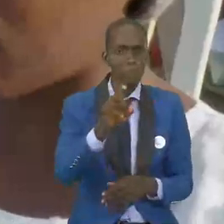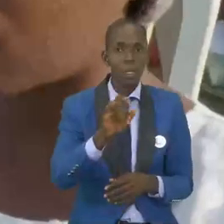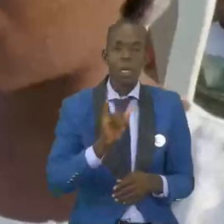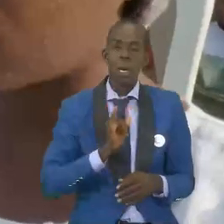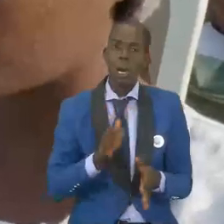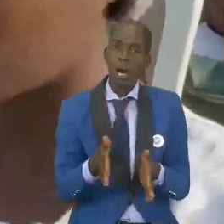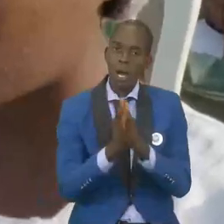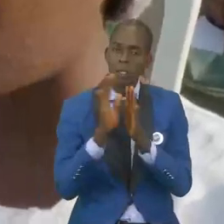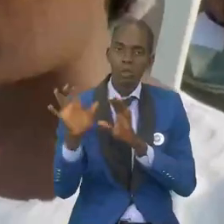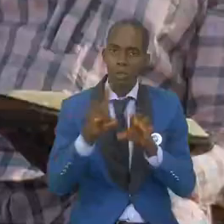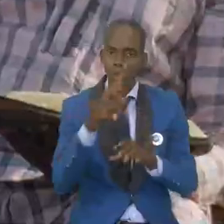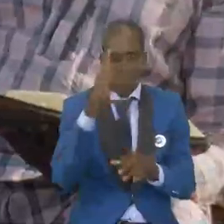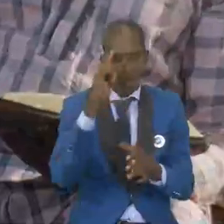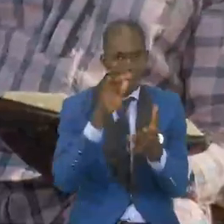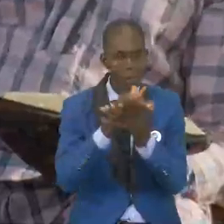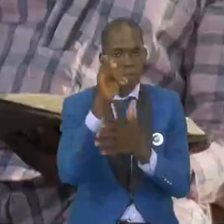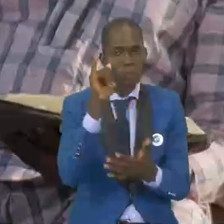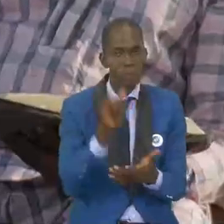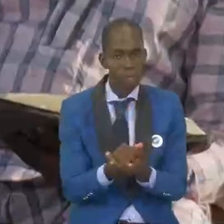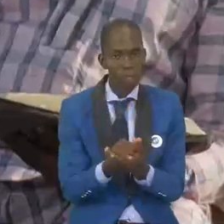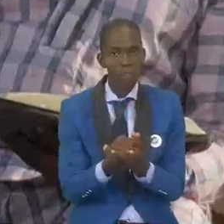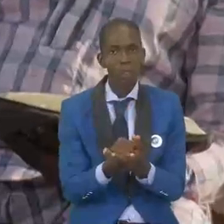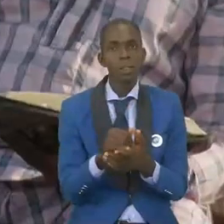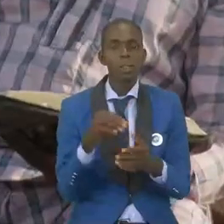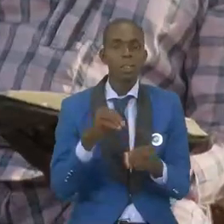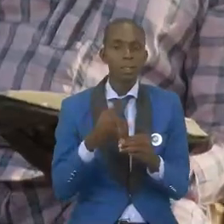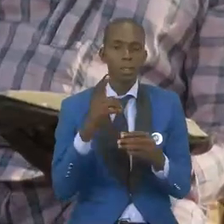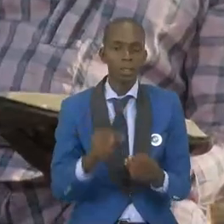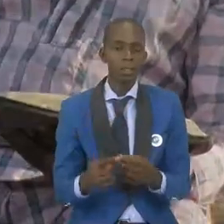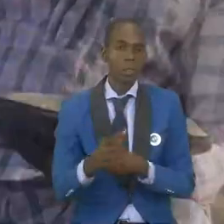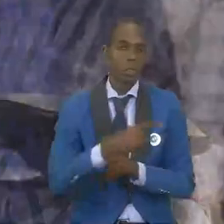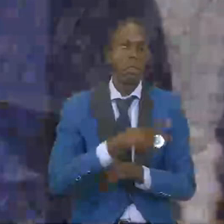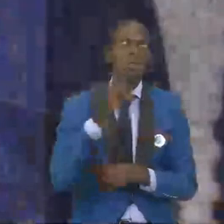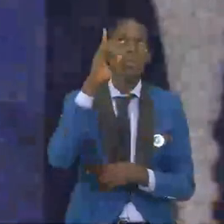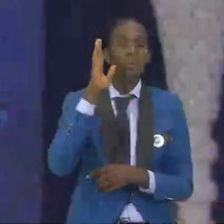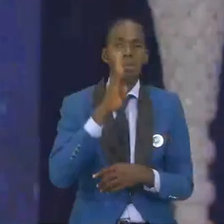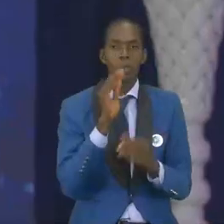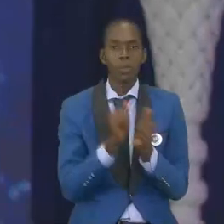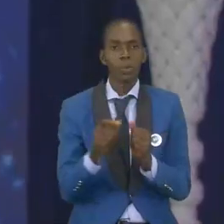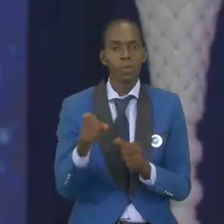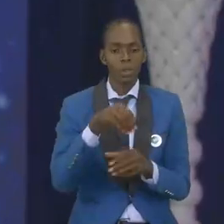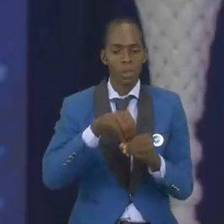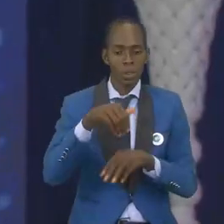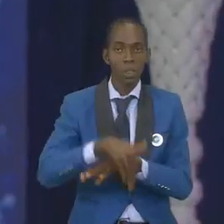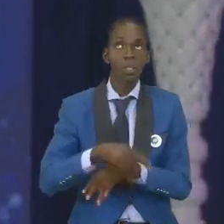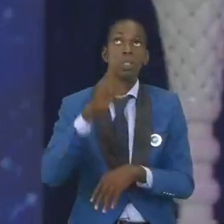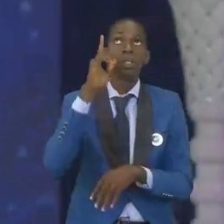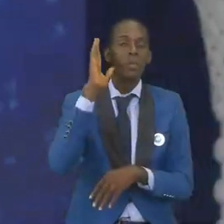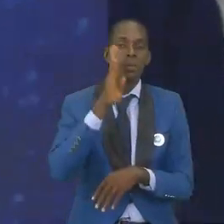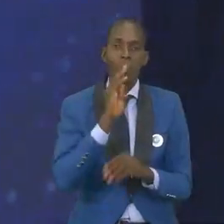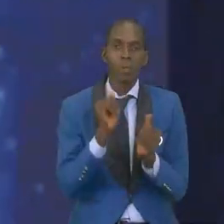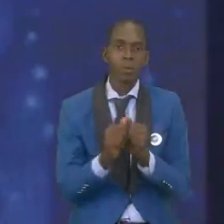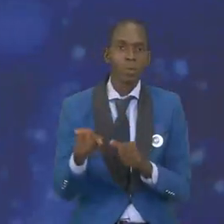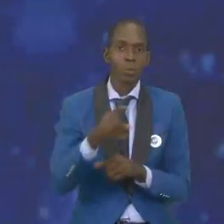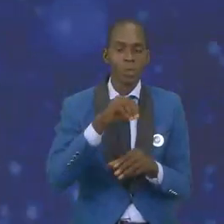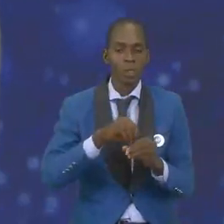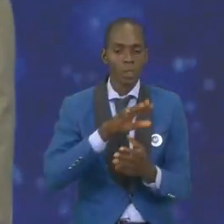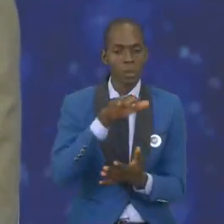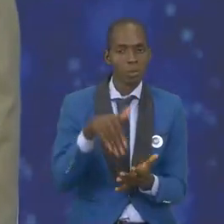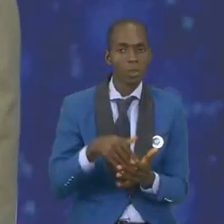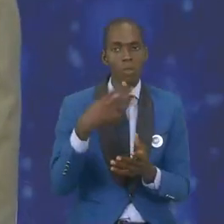ta droite, tu ne seras pas atteint. Est-ce que tu crois cela? Il dit, est-ce que tu crois cela? Dans la journée, il sera avec